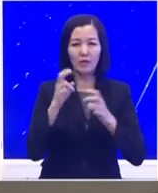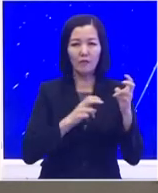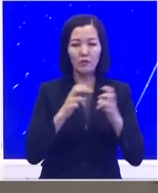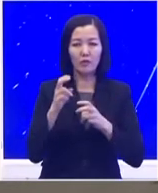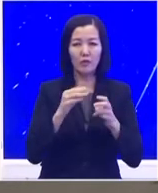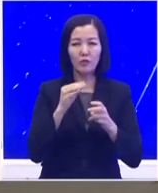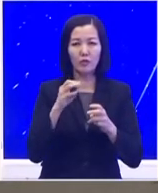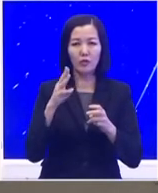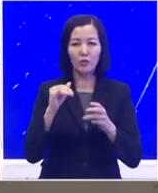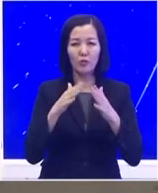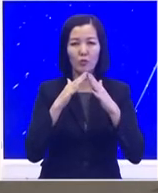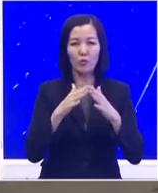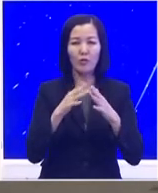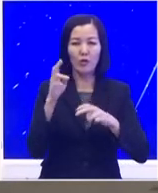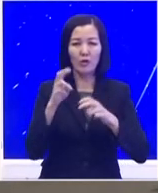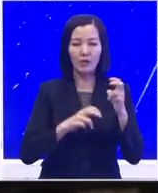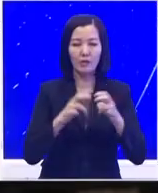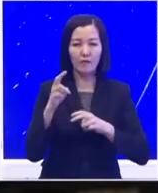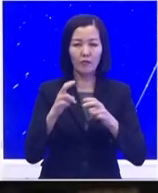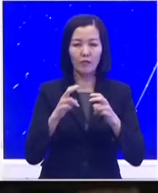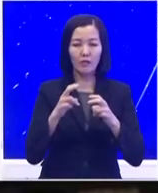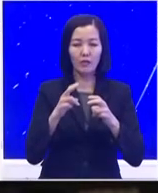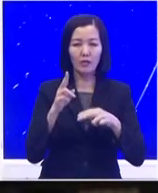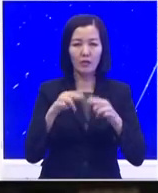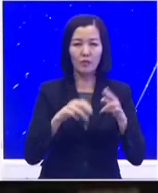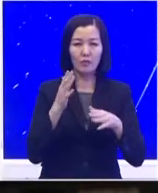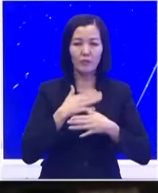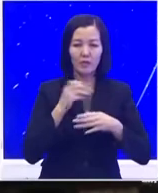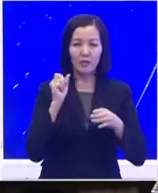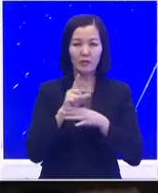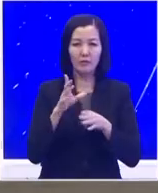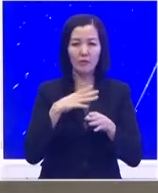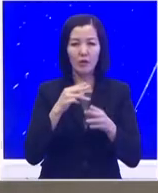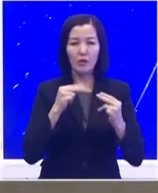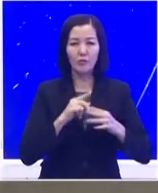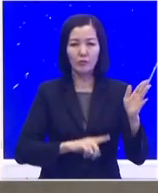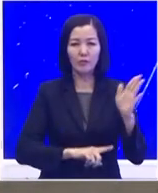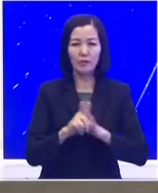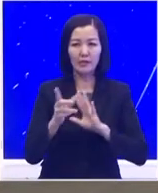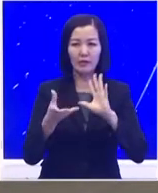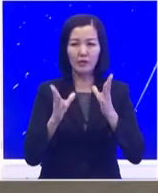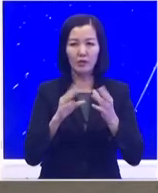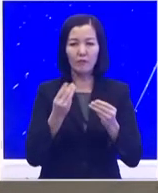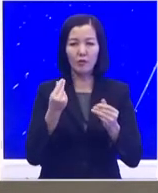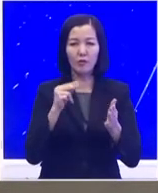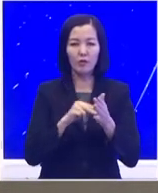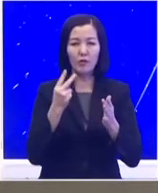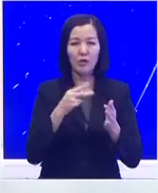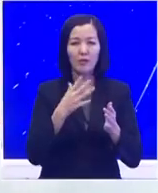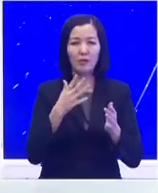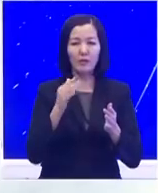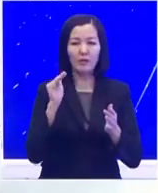қой заводын салу осы біздің Іле ауданымызға тапсырма алғанбыз. Жұмыс бастап кеттік. Жалпы оның құны 25 миллион